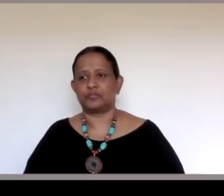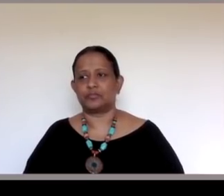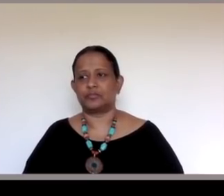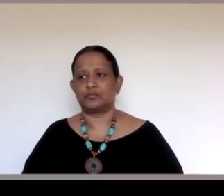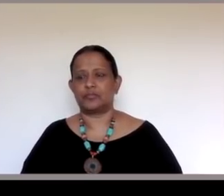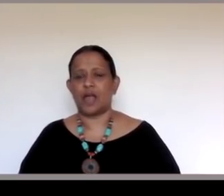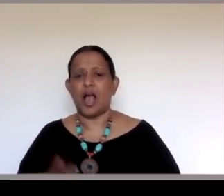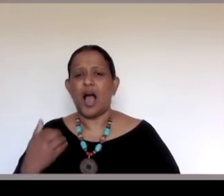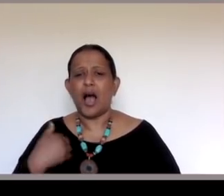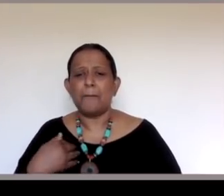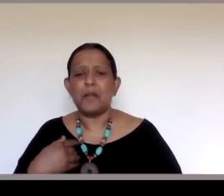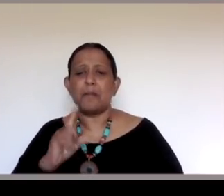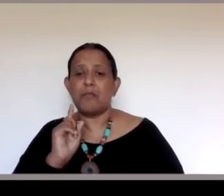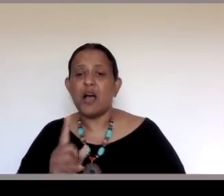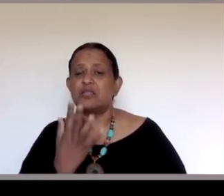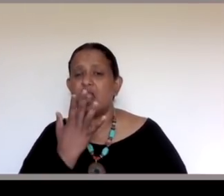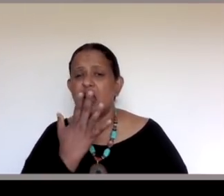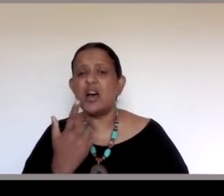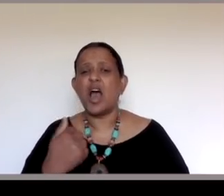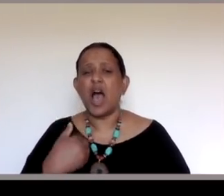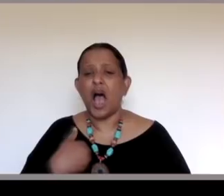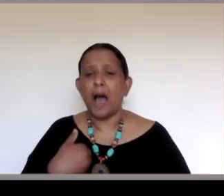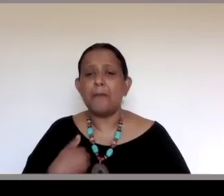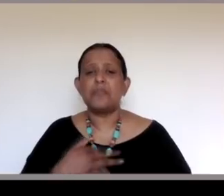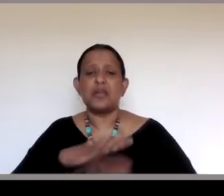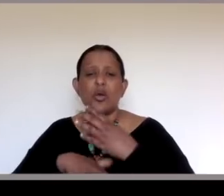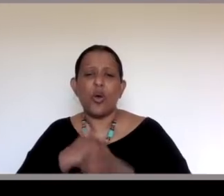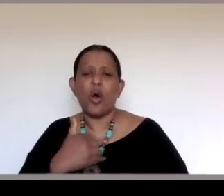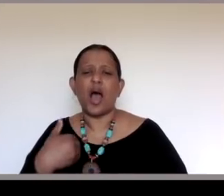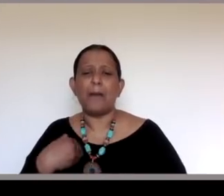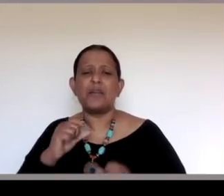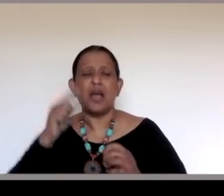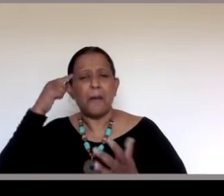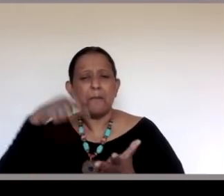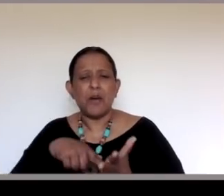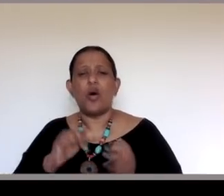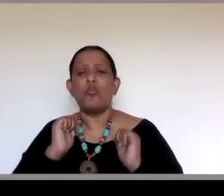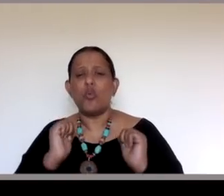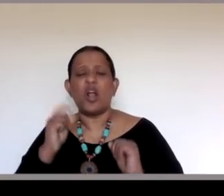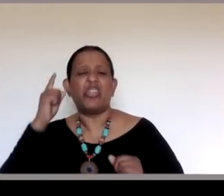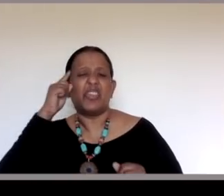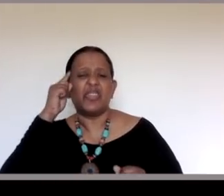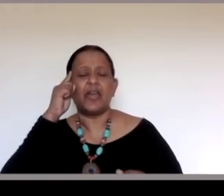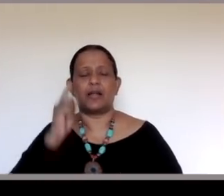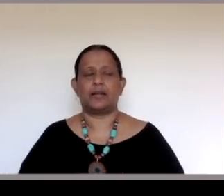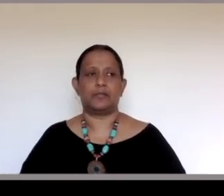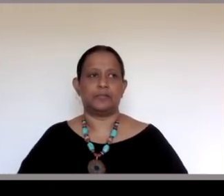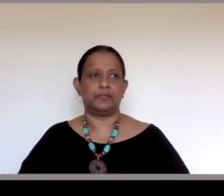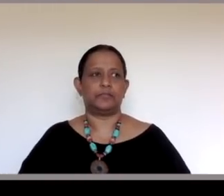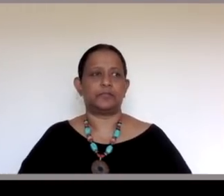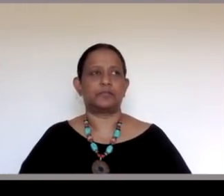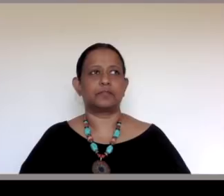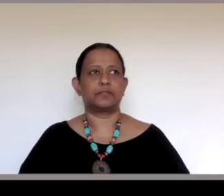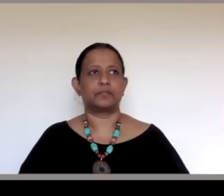මහල්චිල් ඉඳාලම් තුයරතින් ඉඳාලම් ද ඉරණ්ඩකන් නඩවිල ඉඳාලම්. ඔබේ ප්‍රීතිය ඔබේ තෝරා ගැනීම මත රඳා